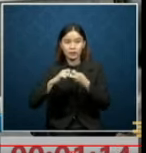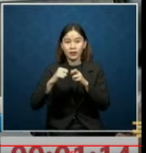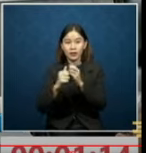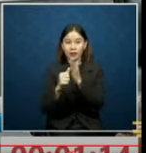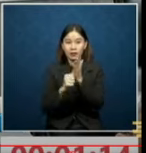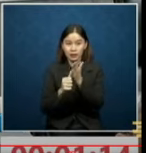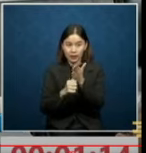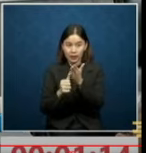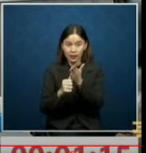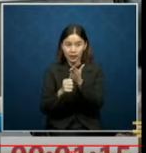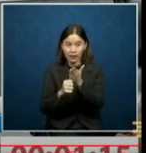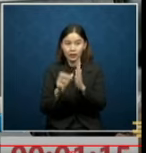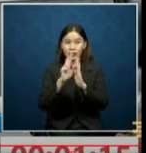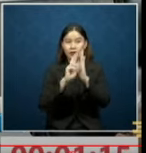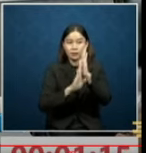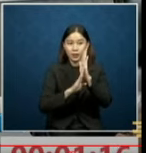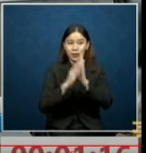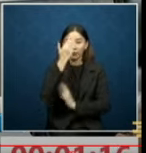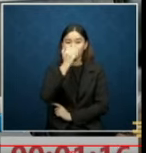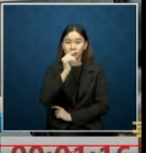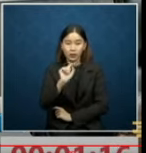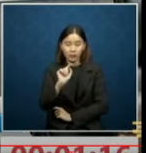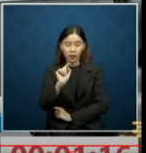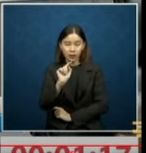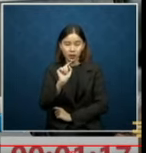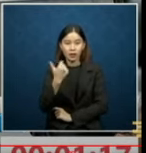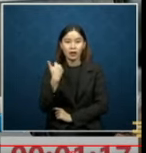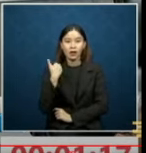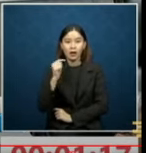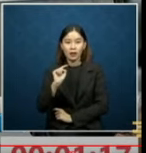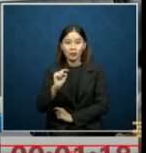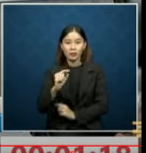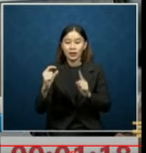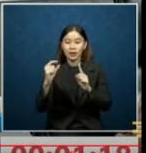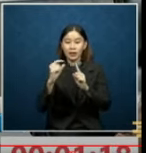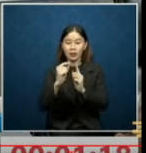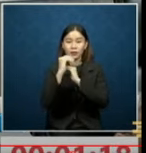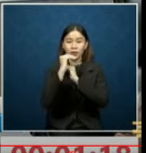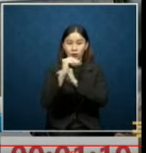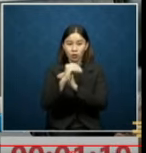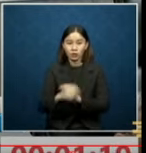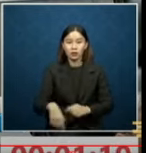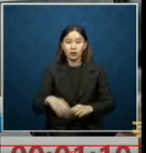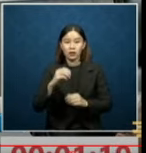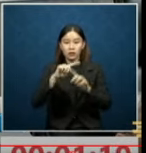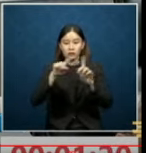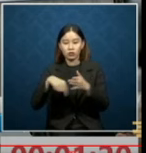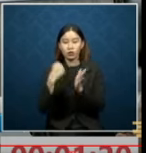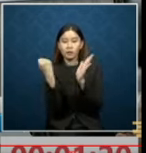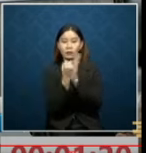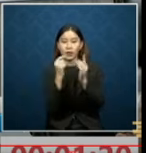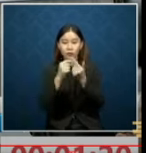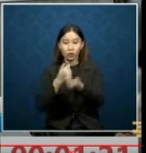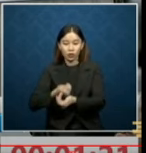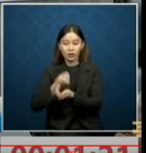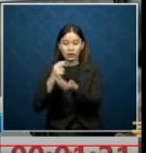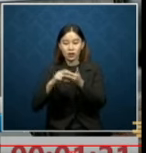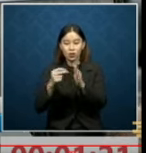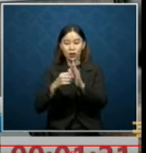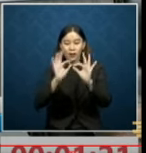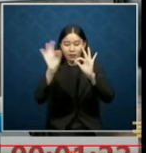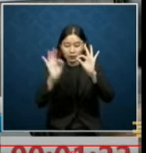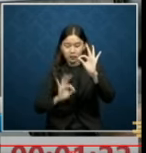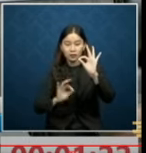ไขระบบระเบียบเพื่อให้มีคำจำกัดความว่าโฉนดเพื่อการเกษตรเนี่ยมันหมายถึงอะ